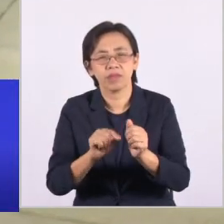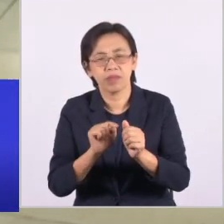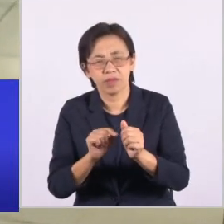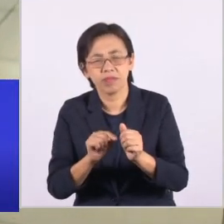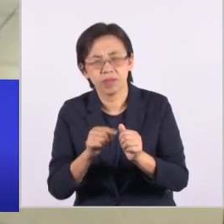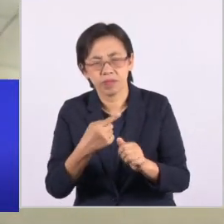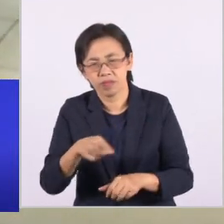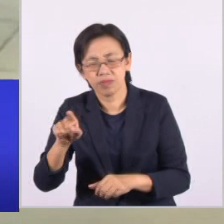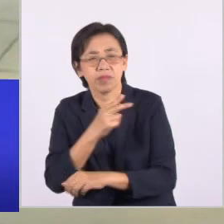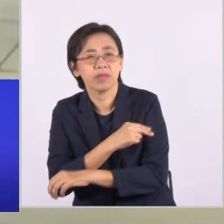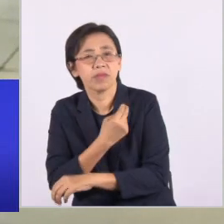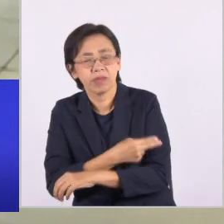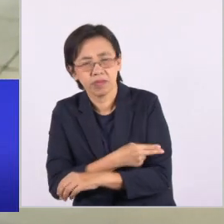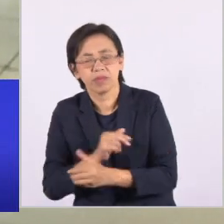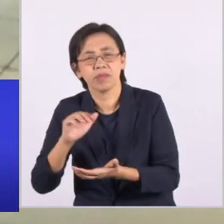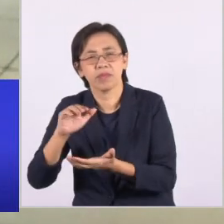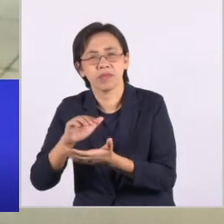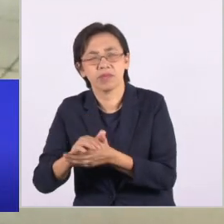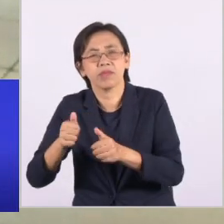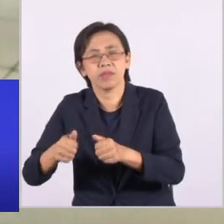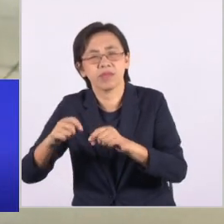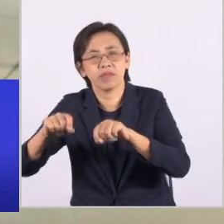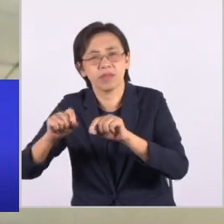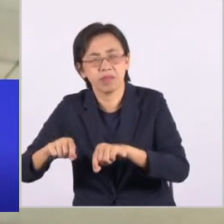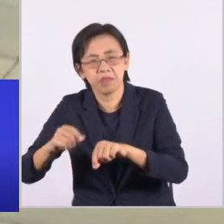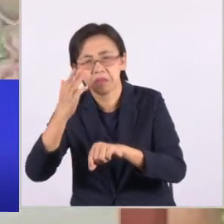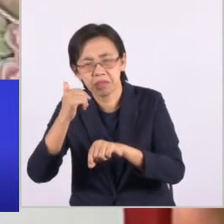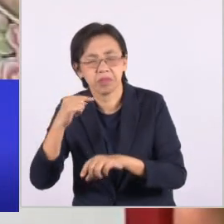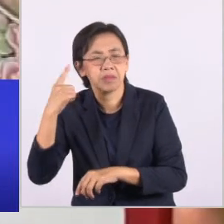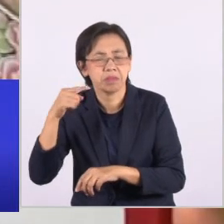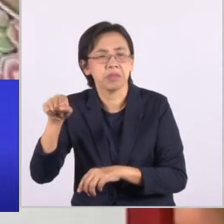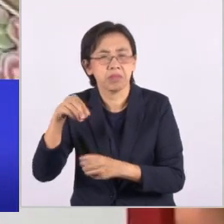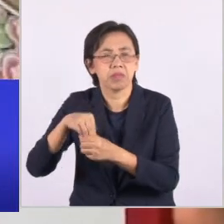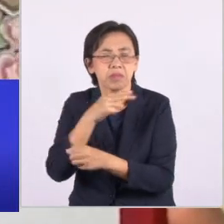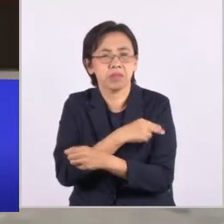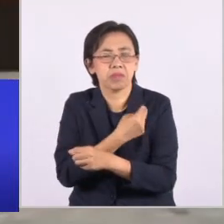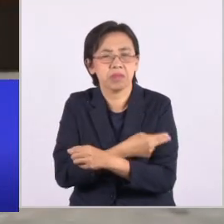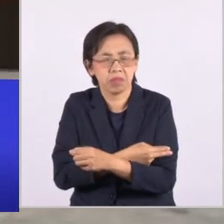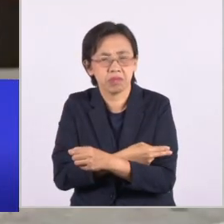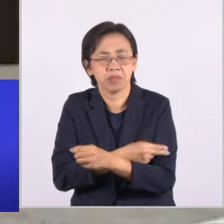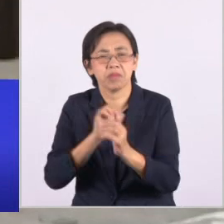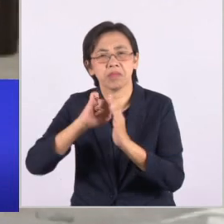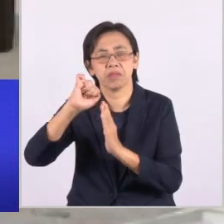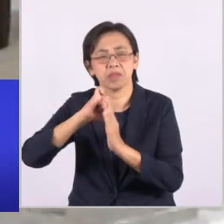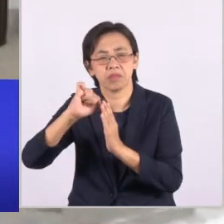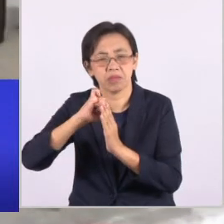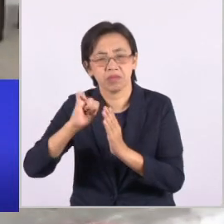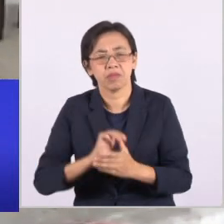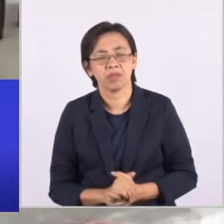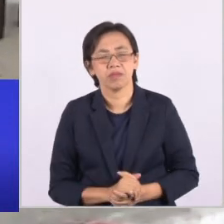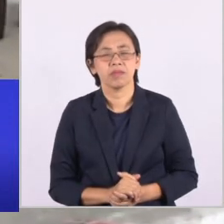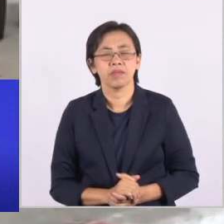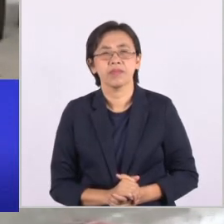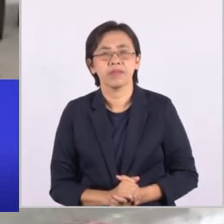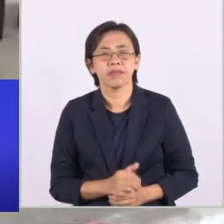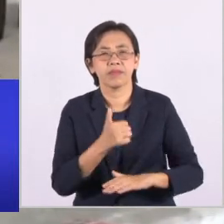โรงพยาบาลไปจดทะเบียนสมรสให้กับเจ้าสาวที่ตอนนี้รักษาตัวอยู่ที่โรงพยาบาลมหาราชนครเชียงใหม่ได้ไหมนะคะซึ่ง